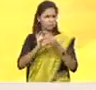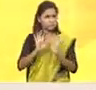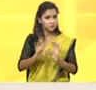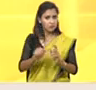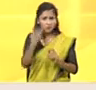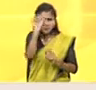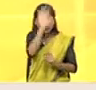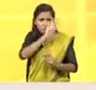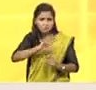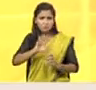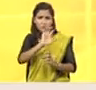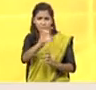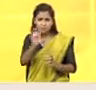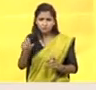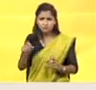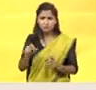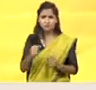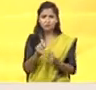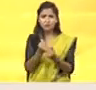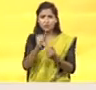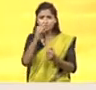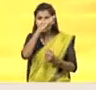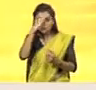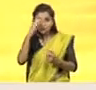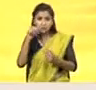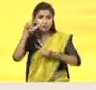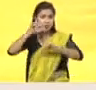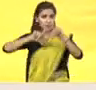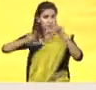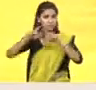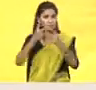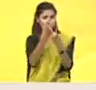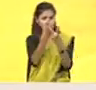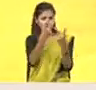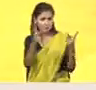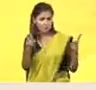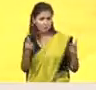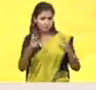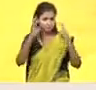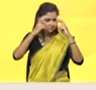कई देशों में संस्कृत भाषा को लेकर तरह तरह की